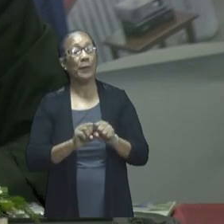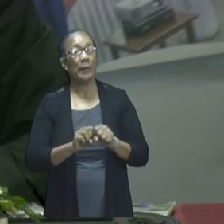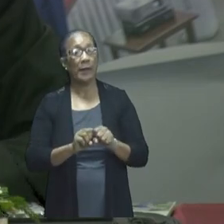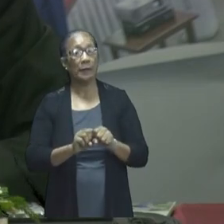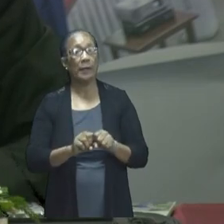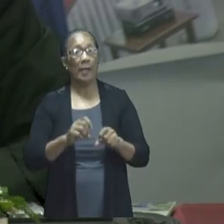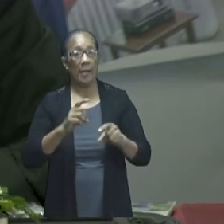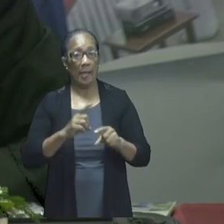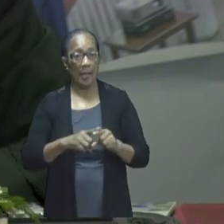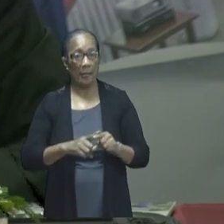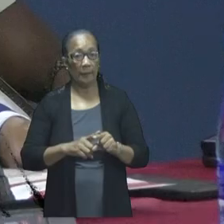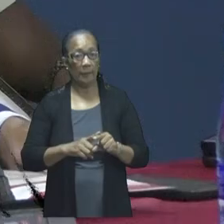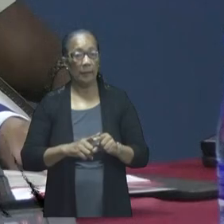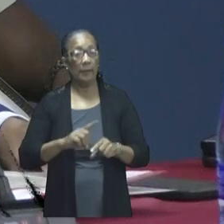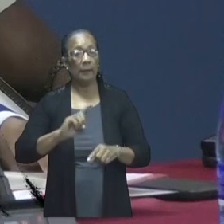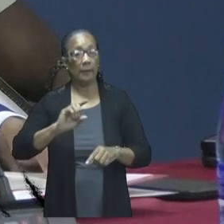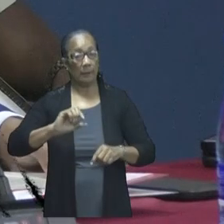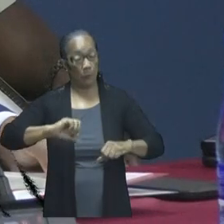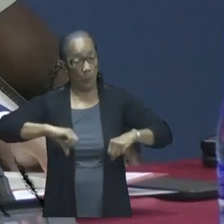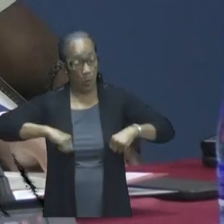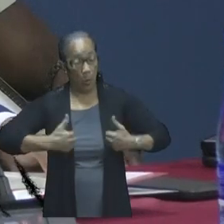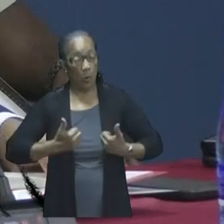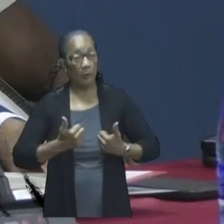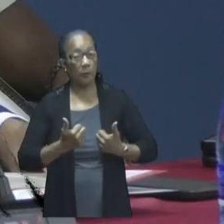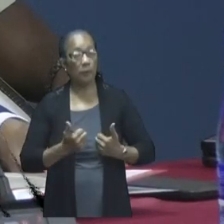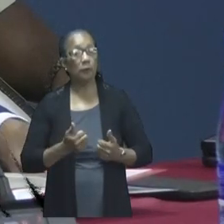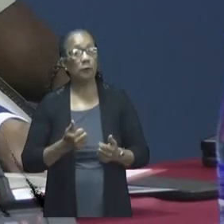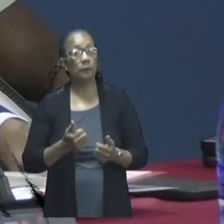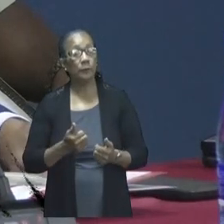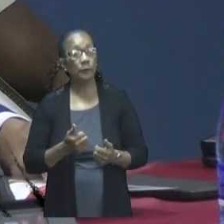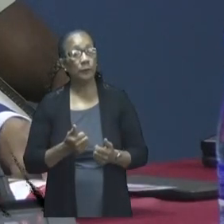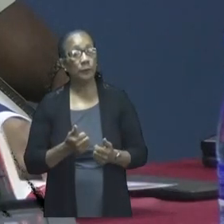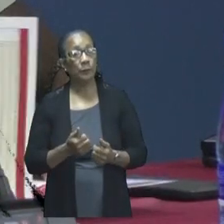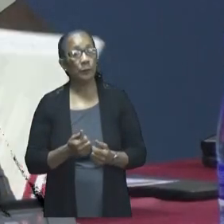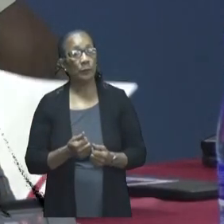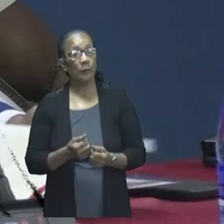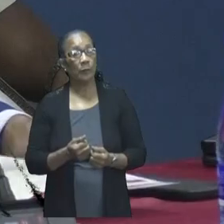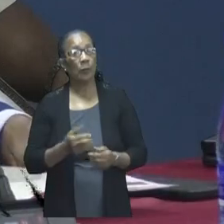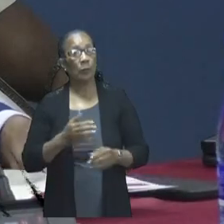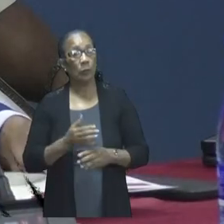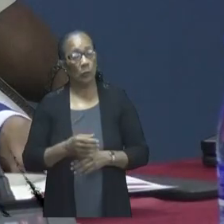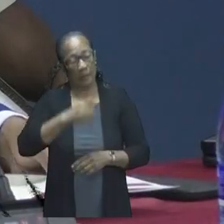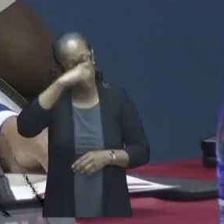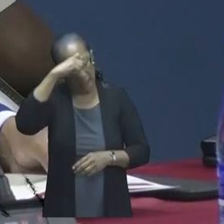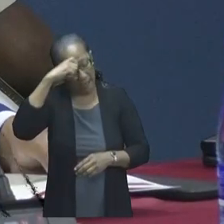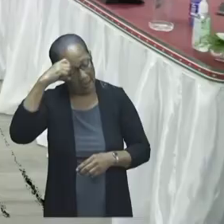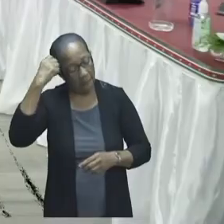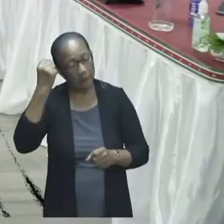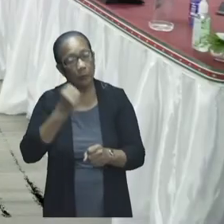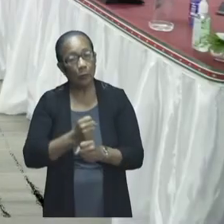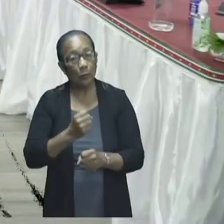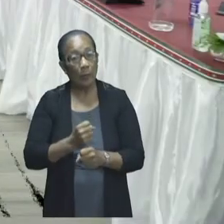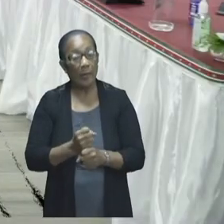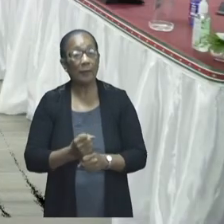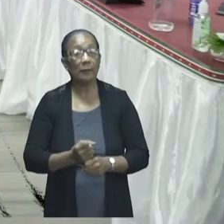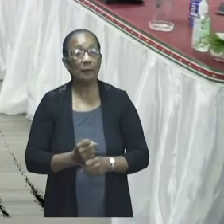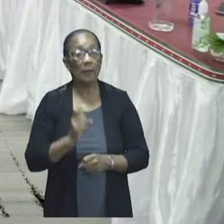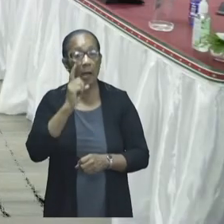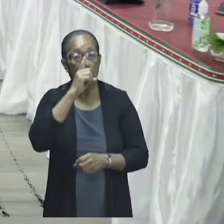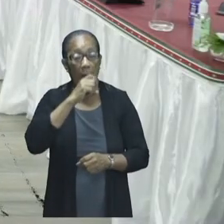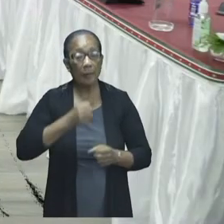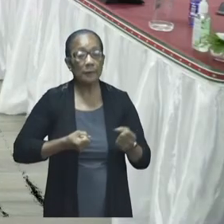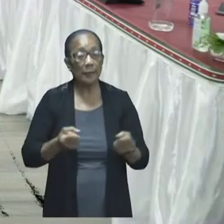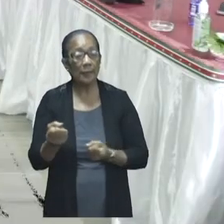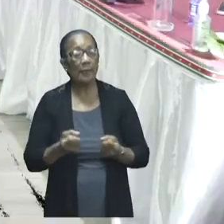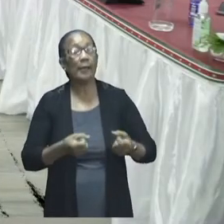zijn we aan de slag gegaan door een kei hard te werken als de regering aan